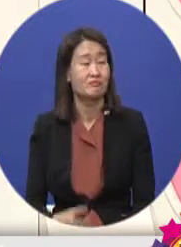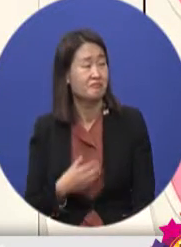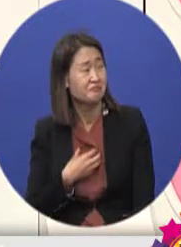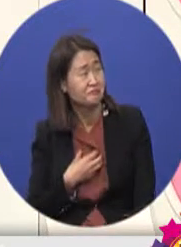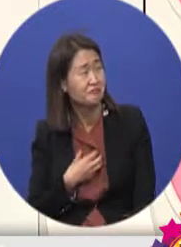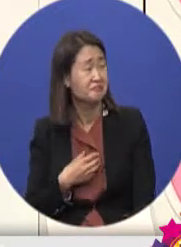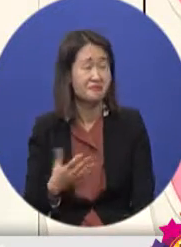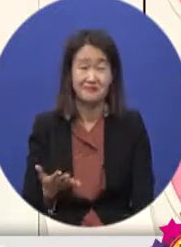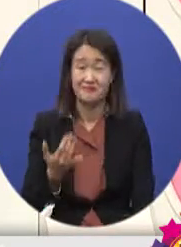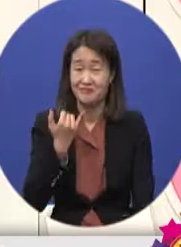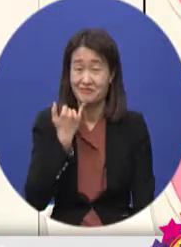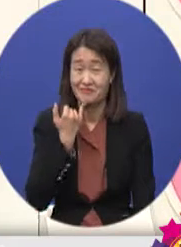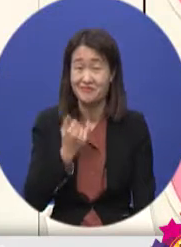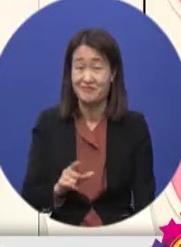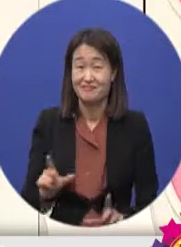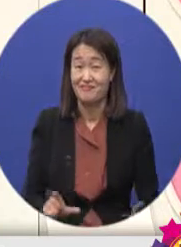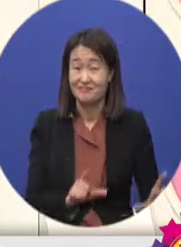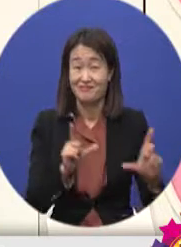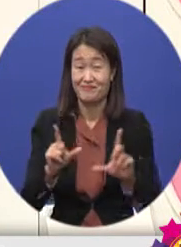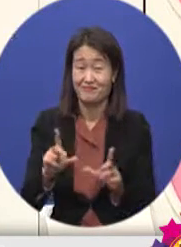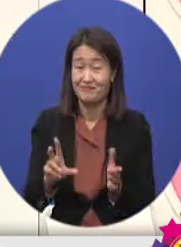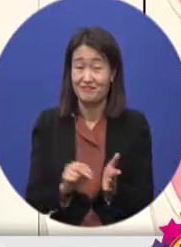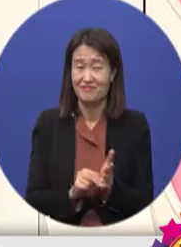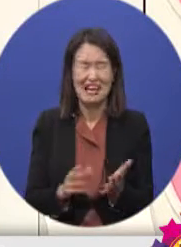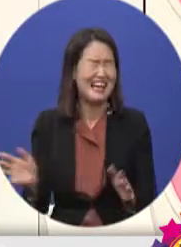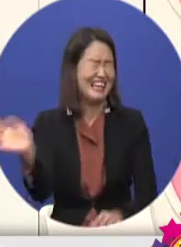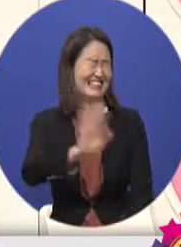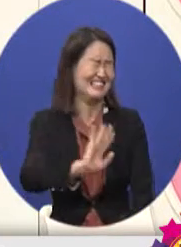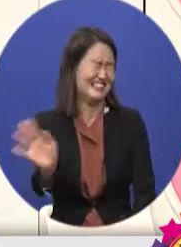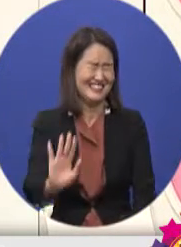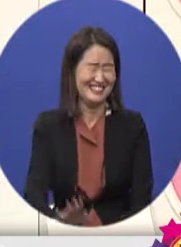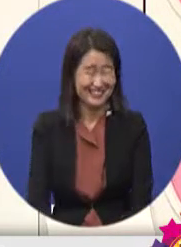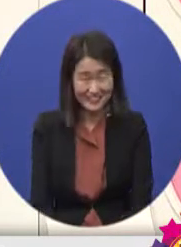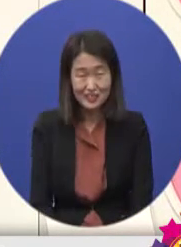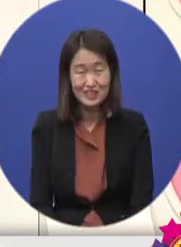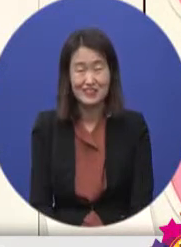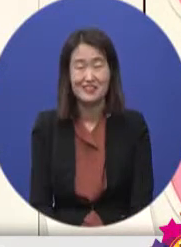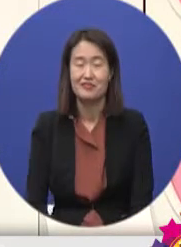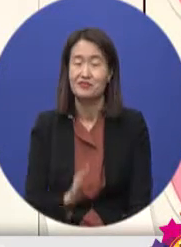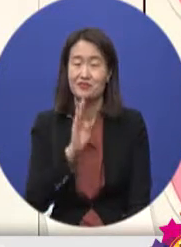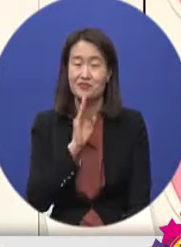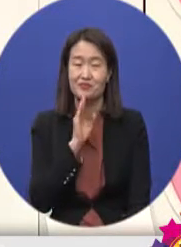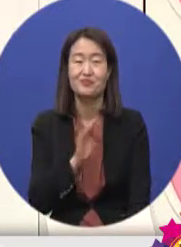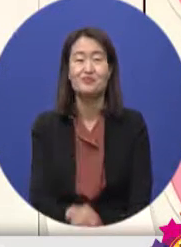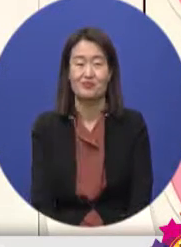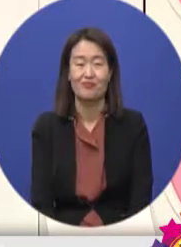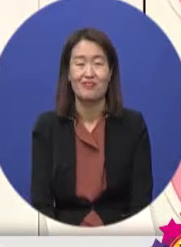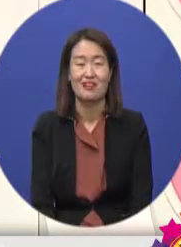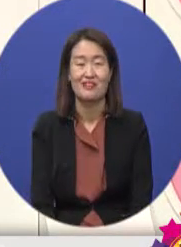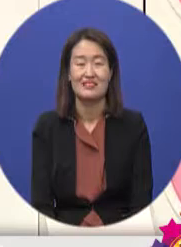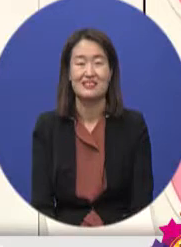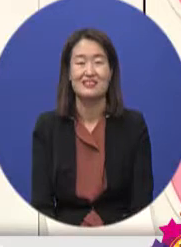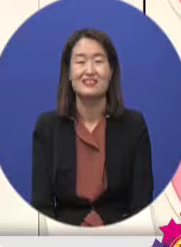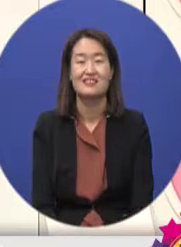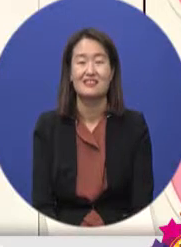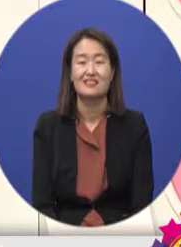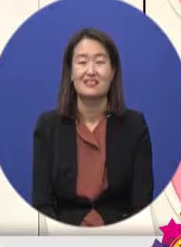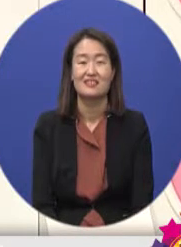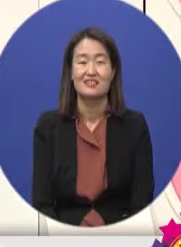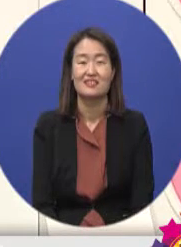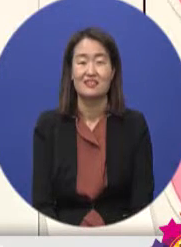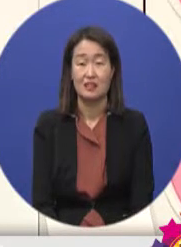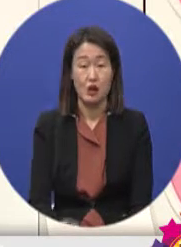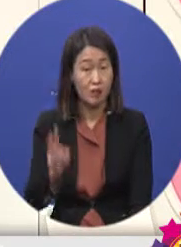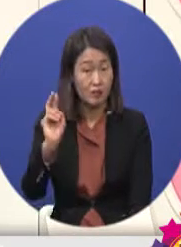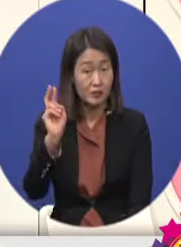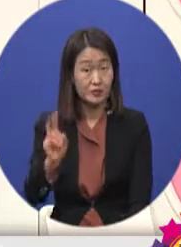걱정 없으시겠네요. 사시는 데는. 그렇지도 않습니다. 네, 그러시구나. 예, 예. 네, 예. 네.